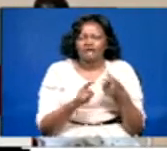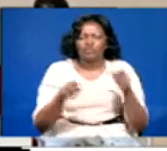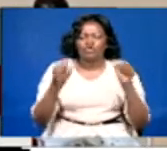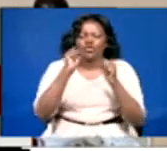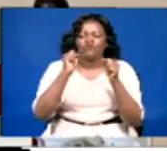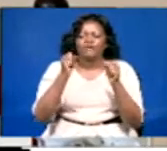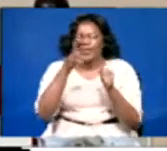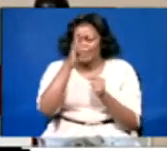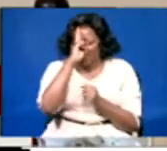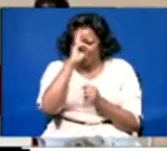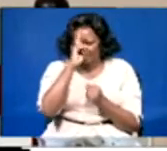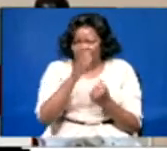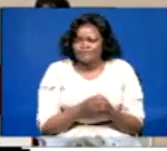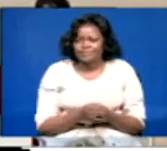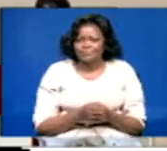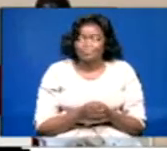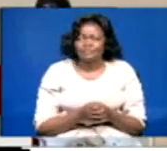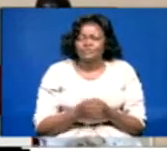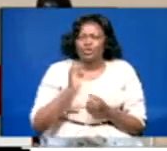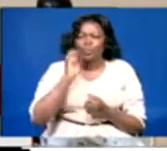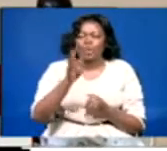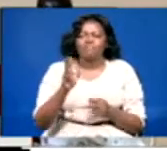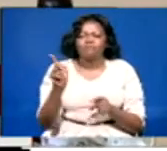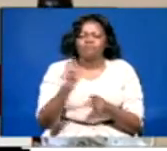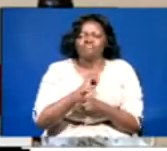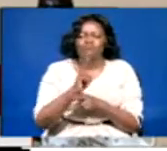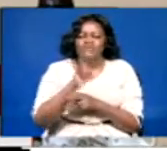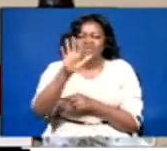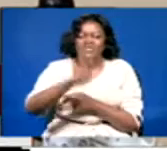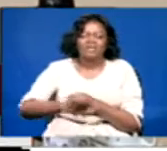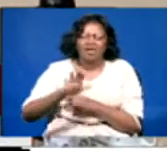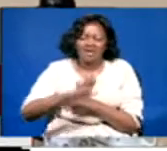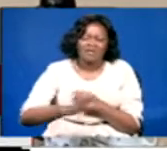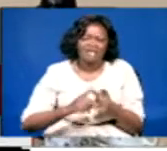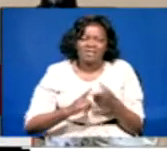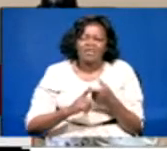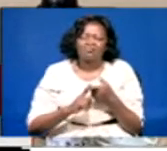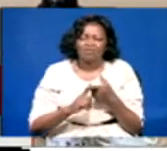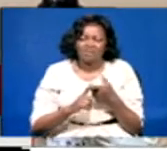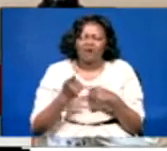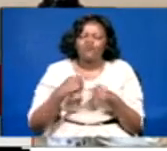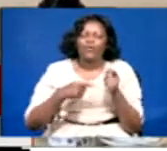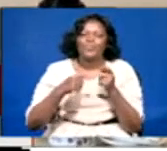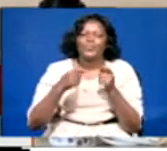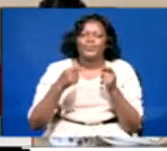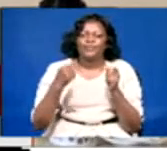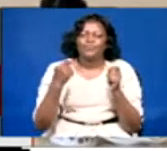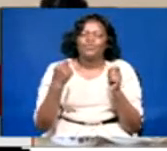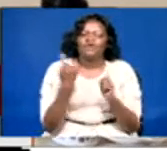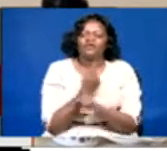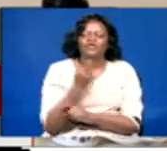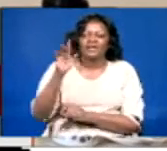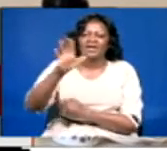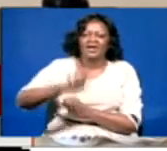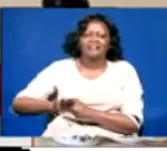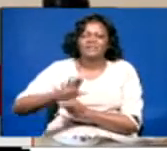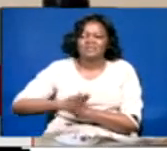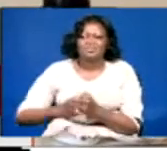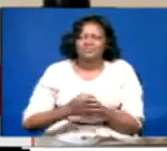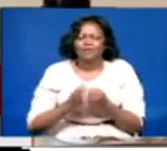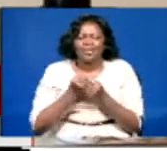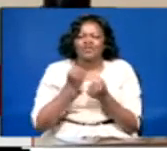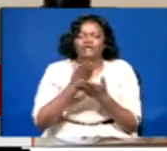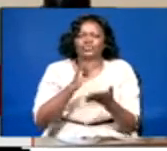police will be patrolling the area right away from Murot up to Suswa kuhakikisha